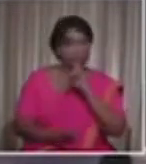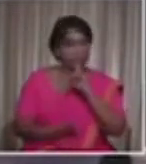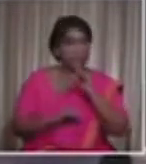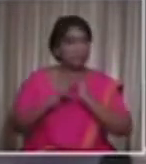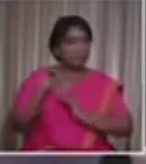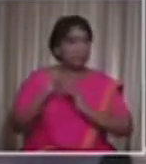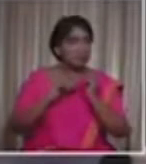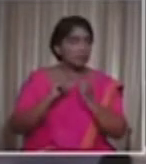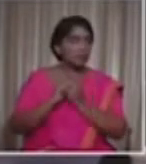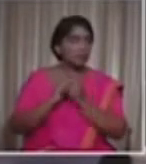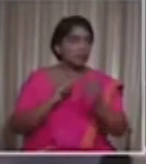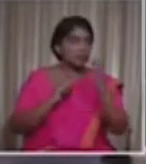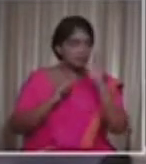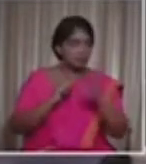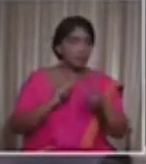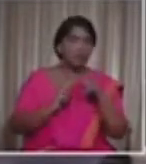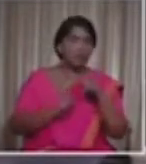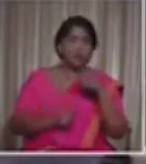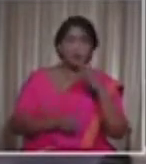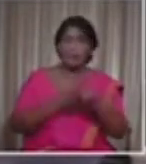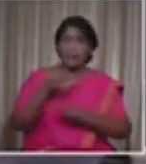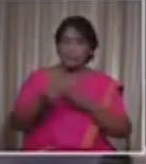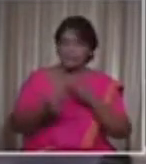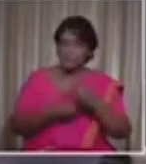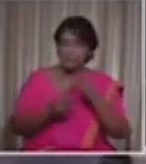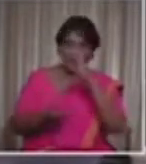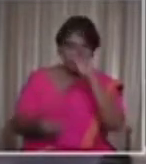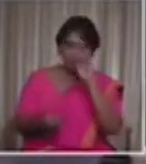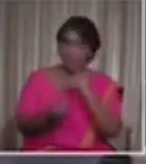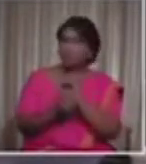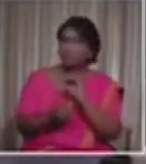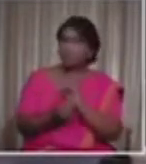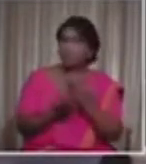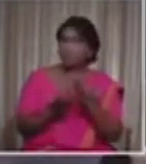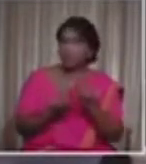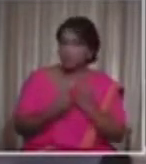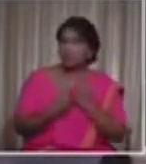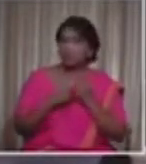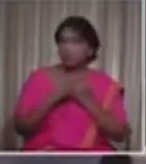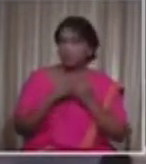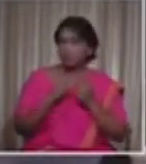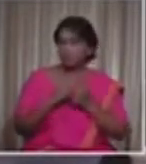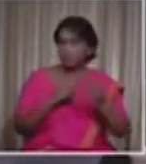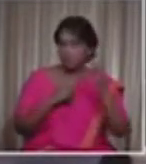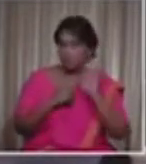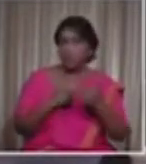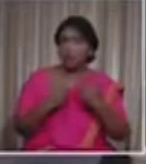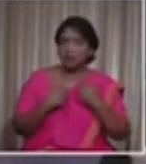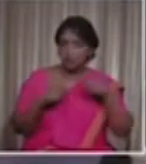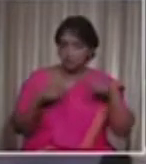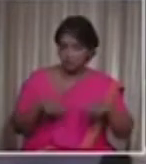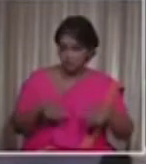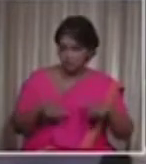ක්‍රියාමාර්ගය සිදු කරමින් ධීවර කර්මාන්තය ආරක්ෂා කරගන්නට අවශ්‍ය පියවර අරගෙන තිබෙනවා. අපි දැනට